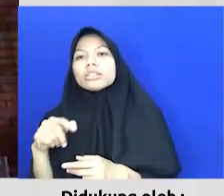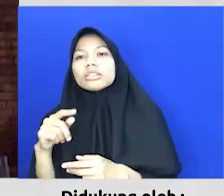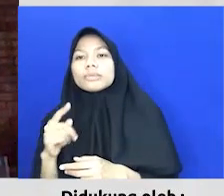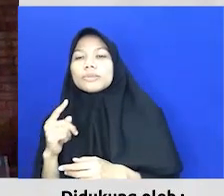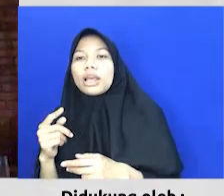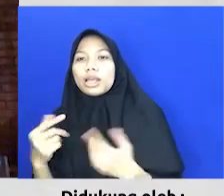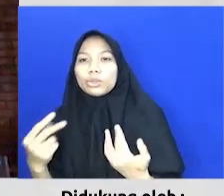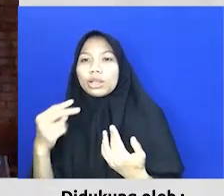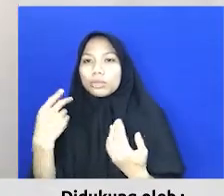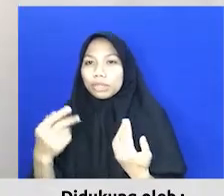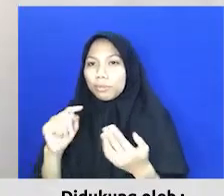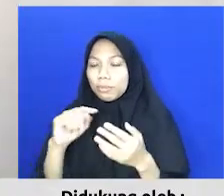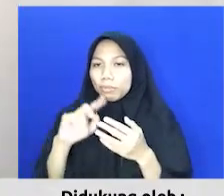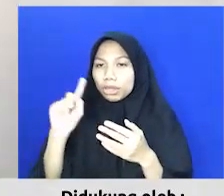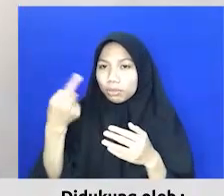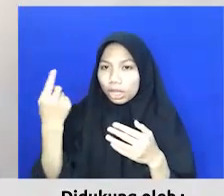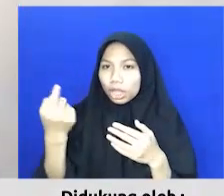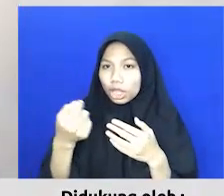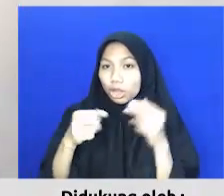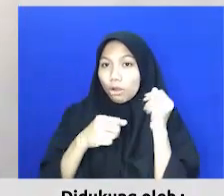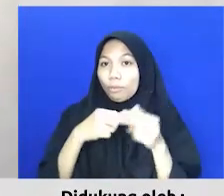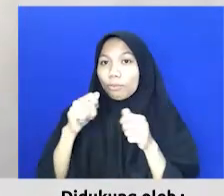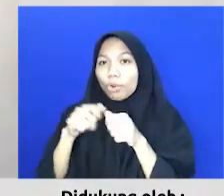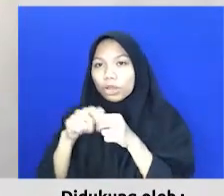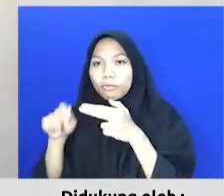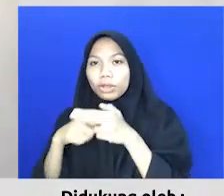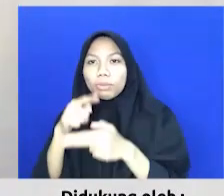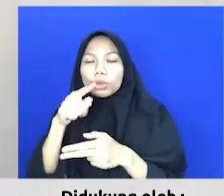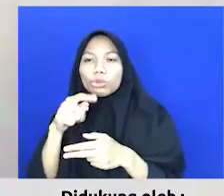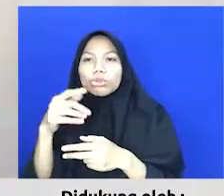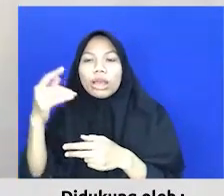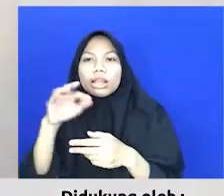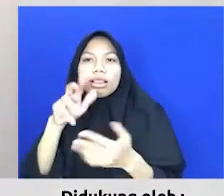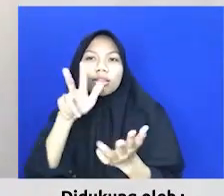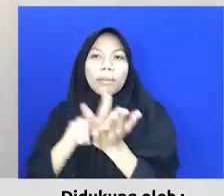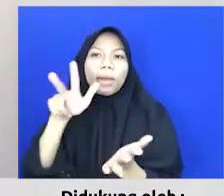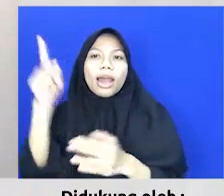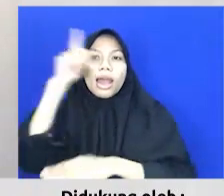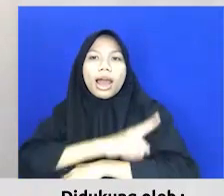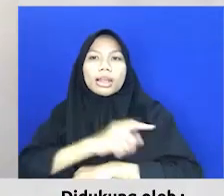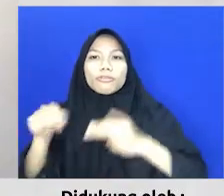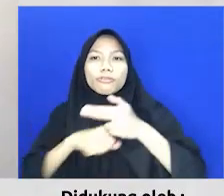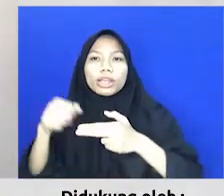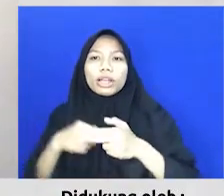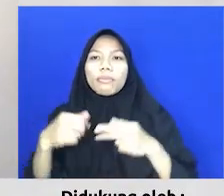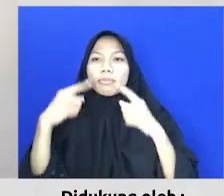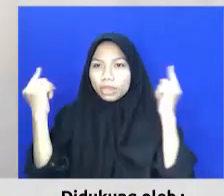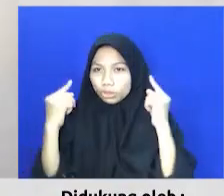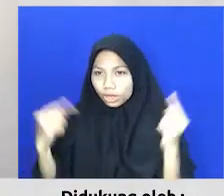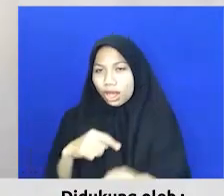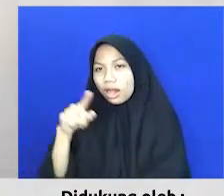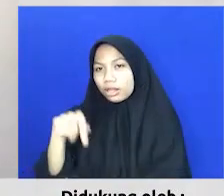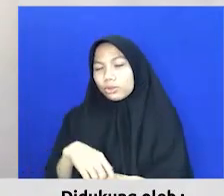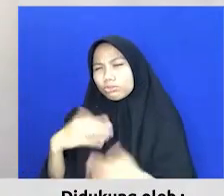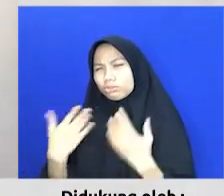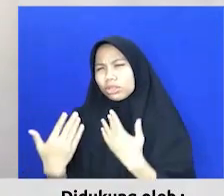Menghasilkan sebuah perusahaan film atau mendirikan sebuah perusahaan film dengan kontemporernya, dengan generasi seangkatannya,